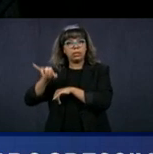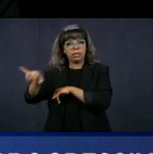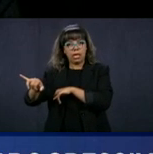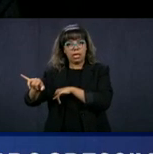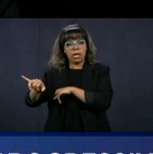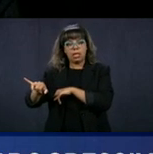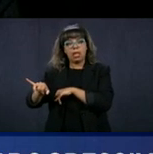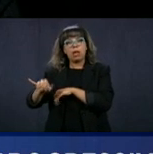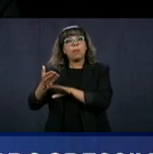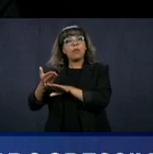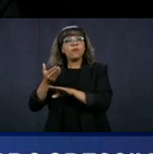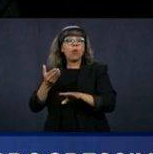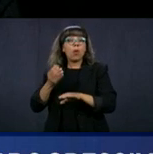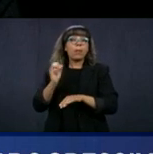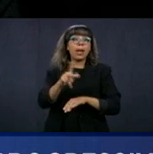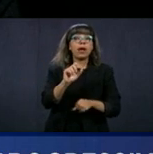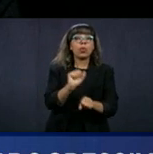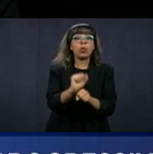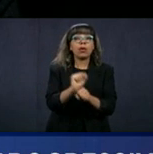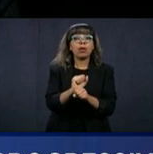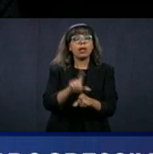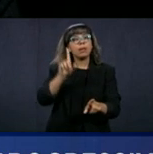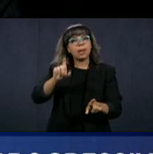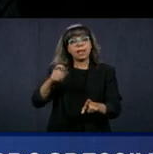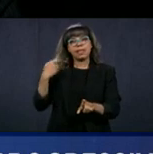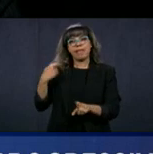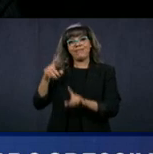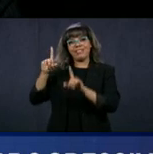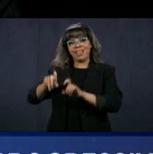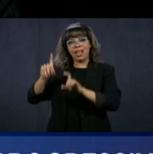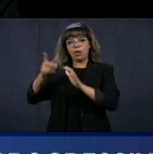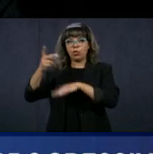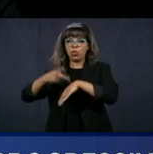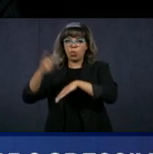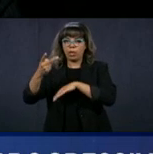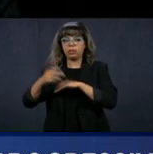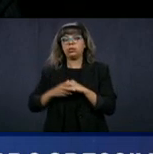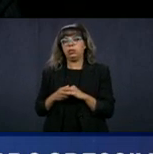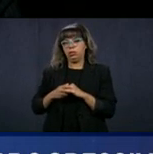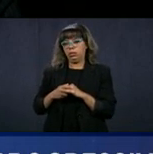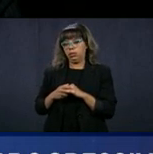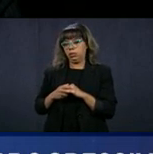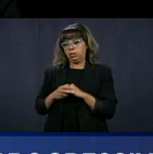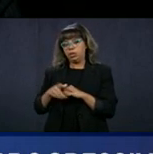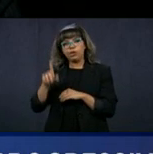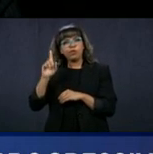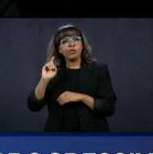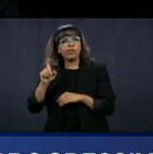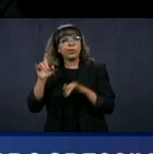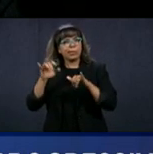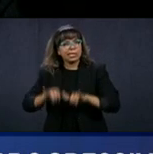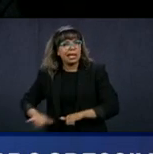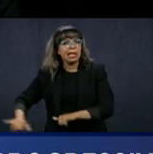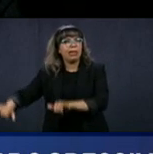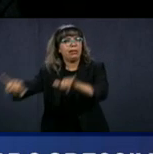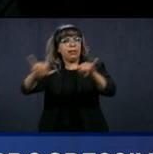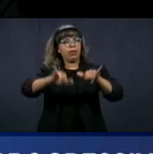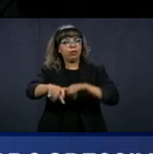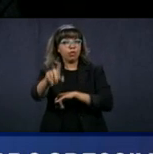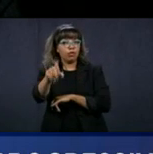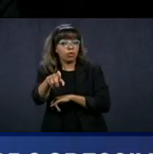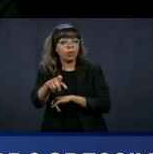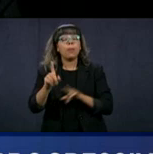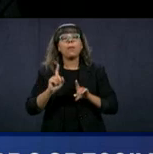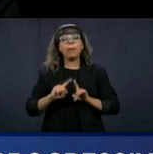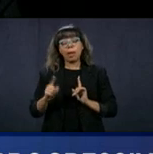y a 2 tests qui sont nécessaires avant de retourner au travail. Alors, cela devrait être la norme pour les gens avant de retourner